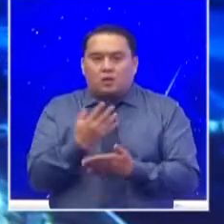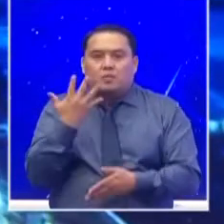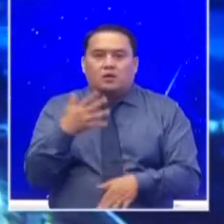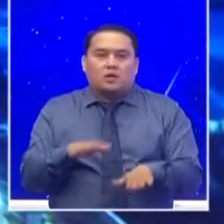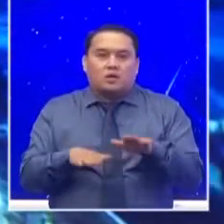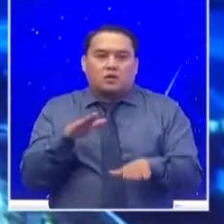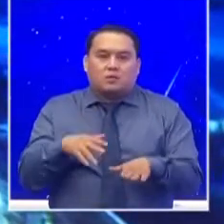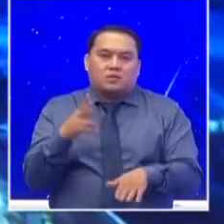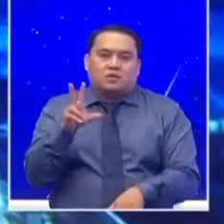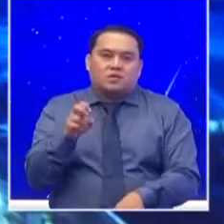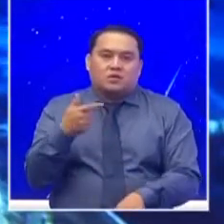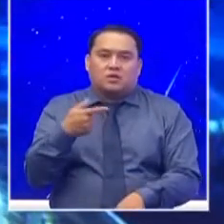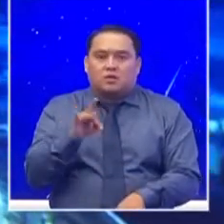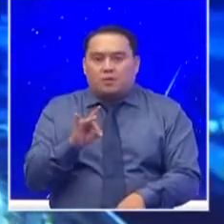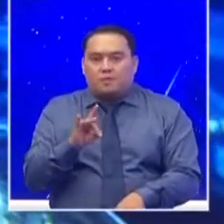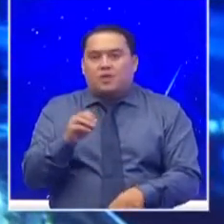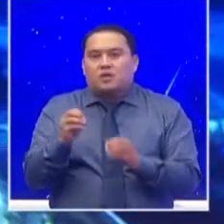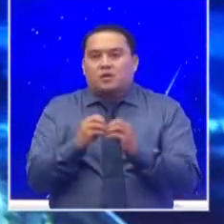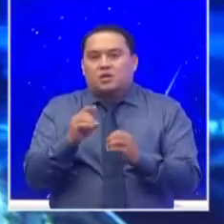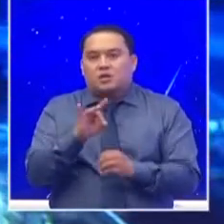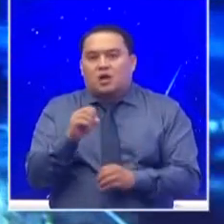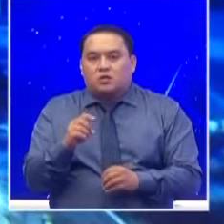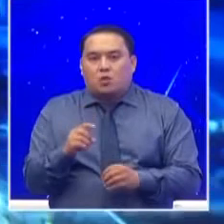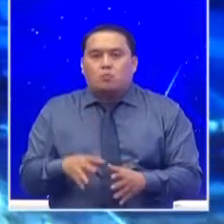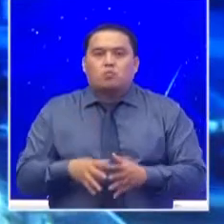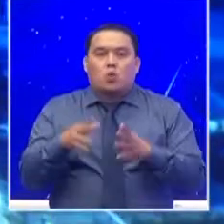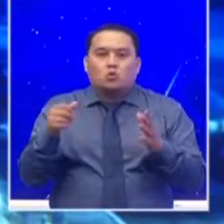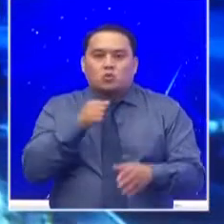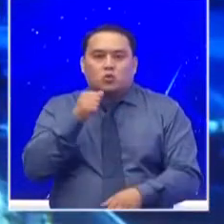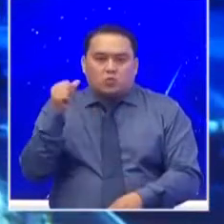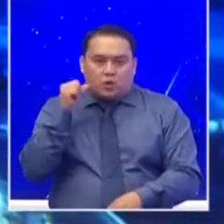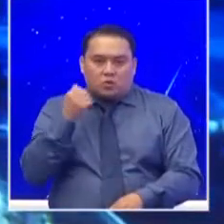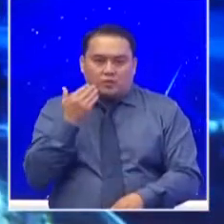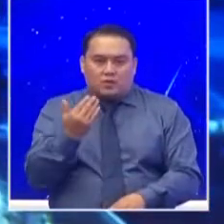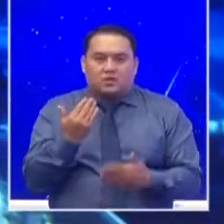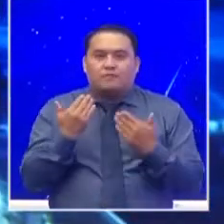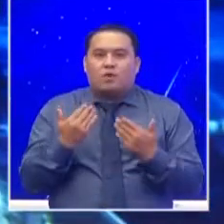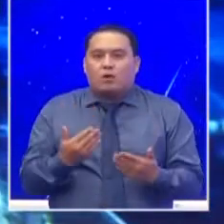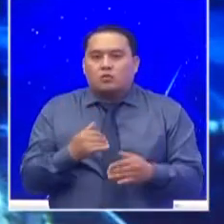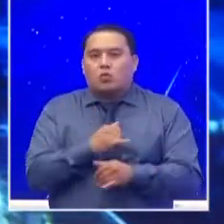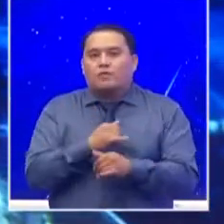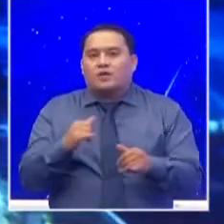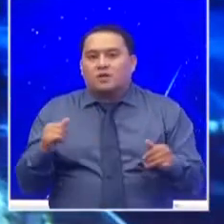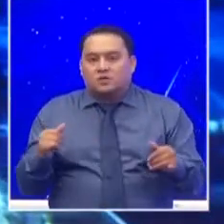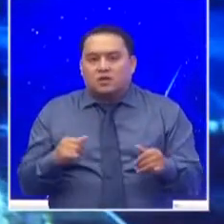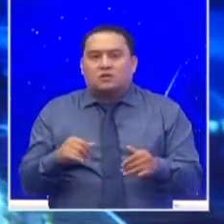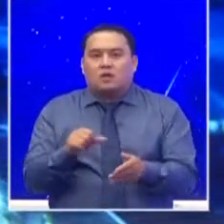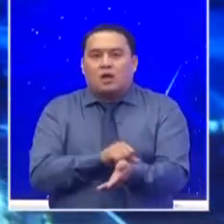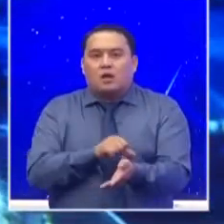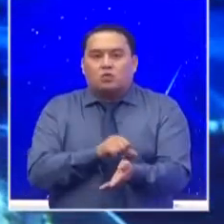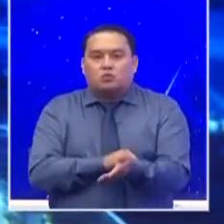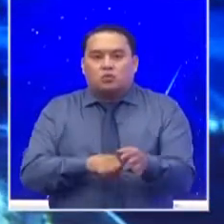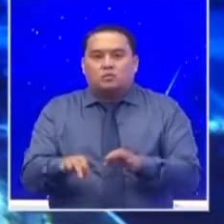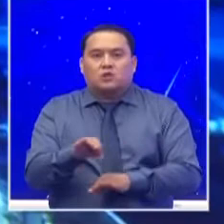составил 5 килограммов 300 грамм, что в 10 раз больше в сравнении с прошлым годом. О том, как сегодня выстраивают свои